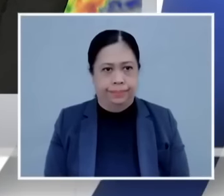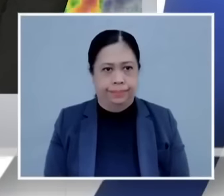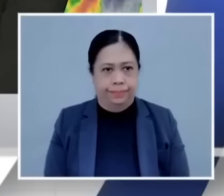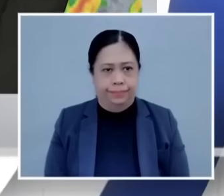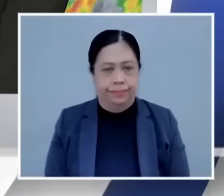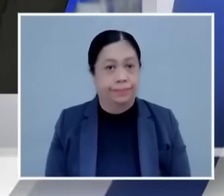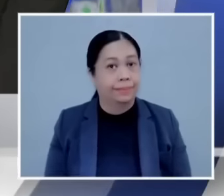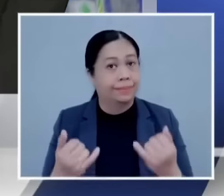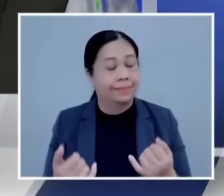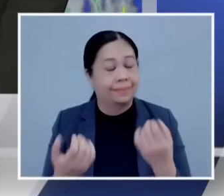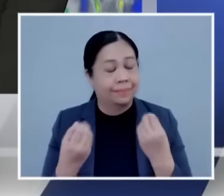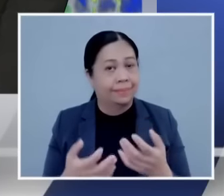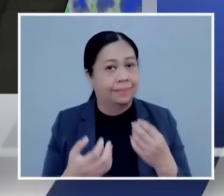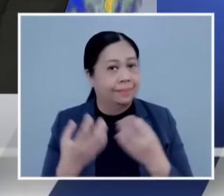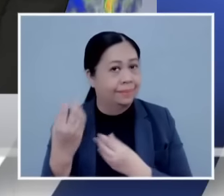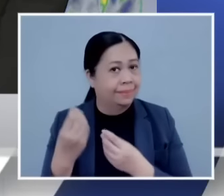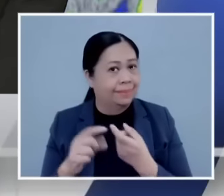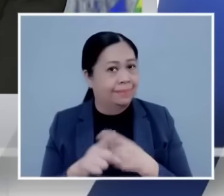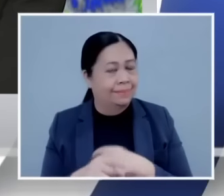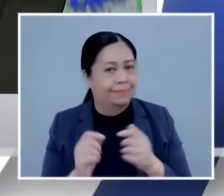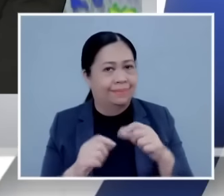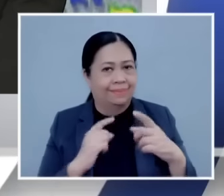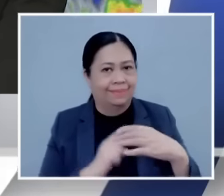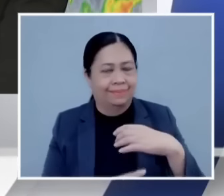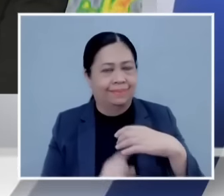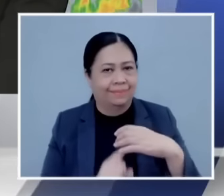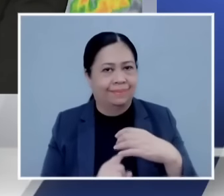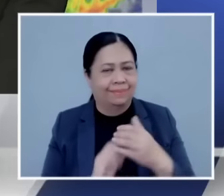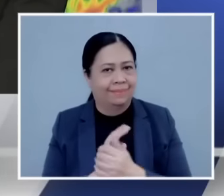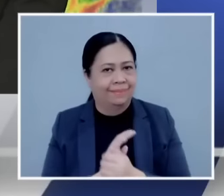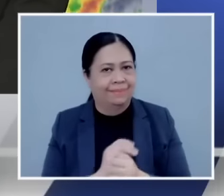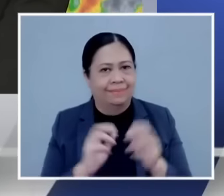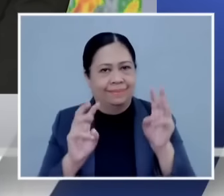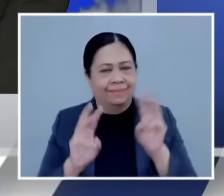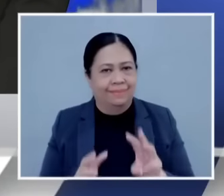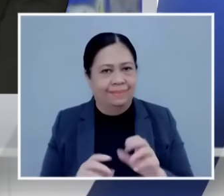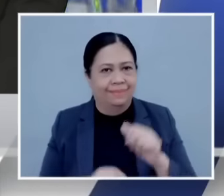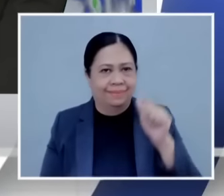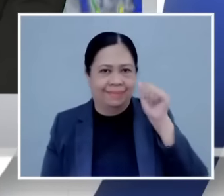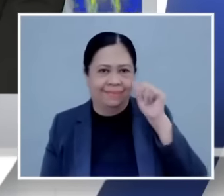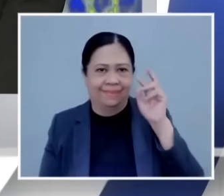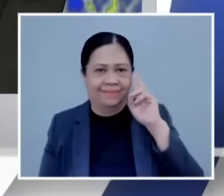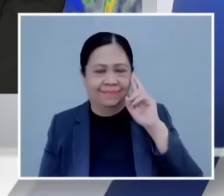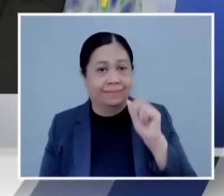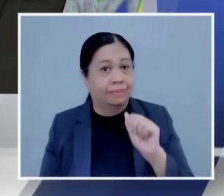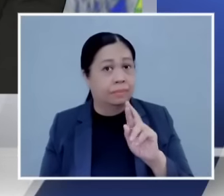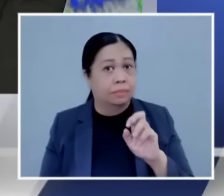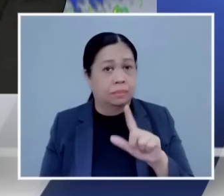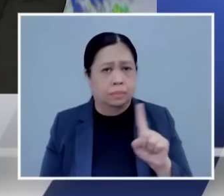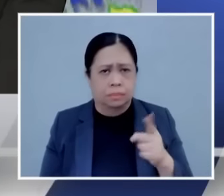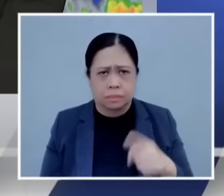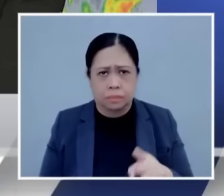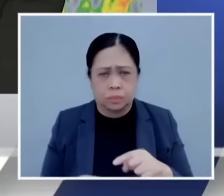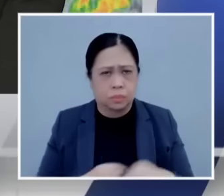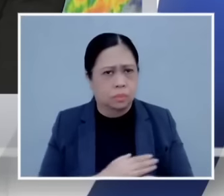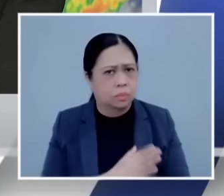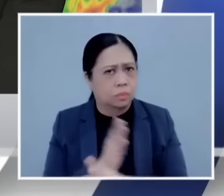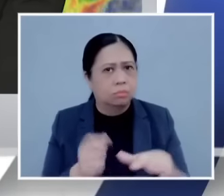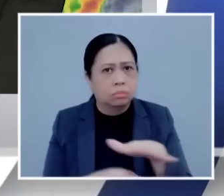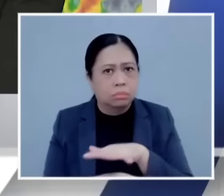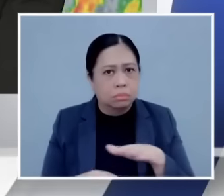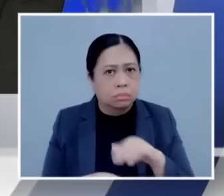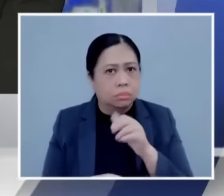Ngayon, alamin natin ang lagay ng panahon mula kay ABS-CBN resident meteorologist Ariel Rojas. Ariel, yung mga nangyayari sa Davao Region at